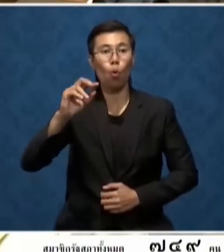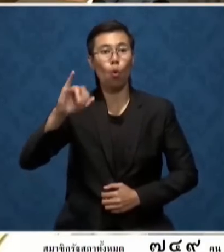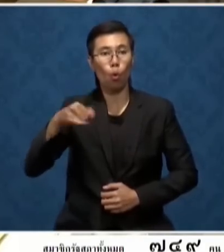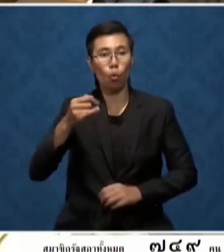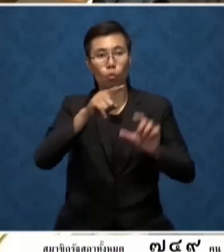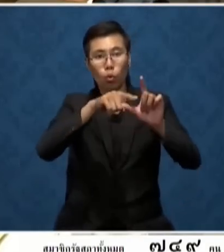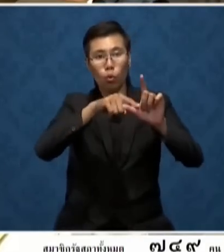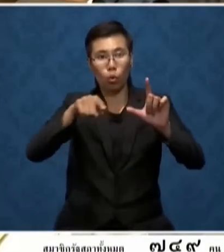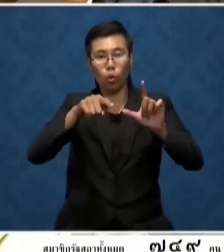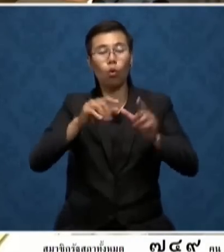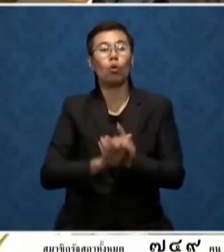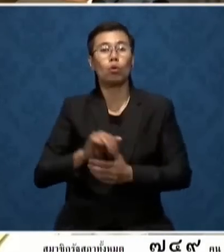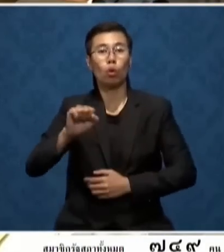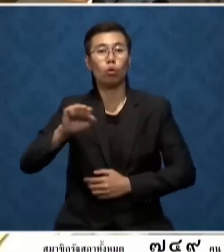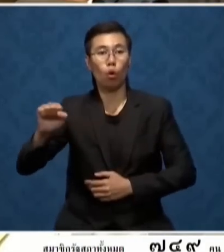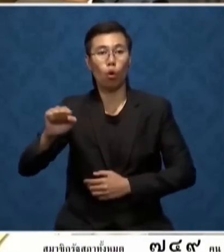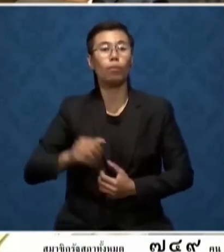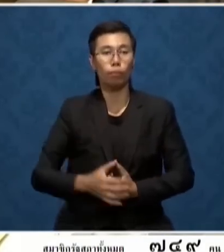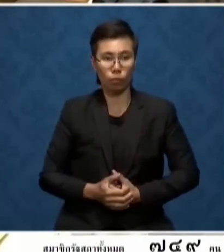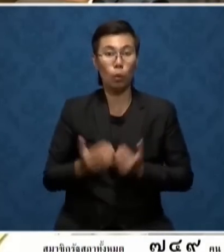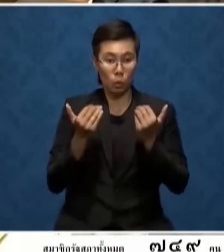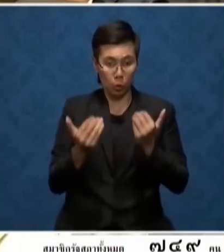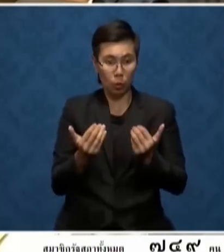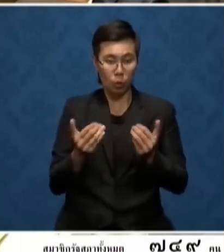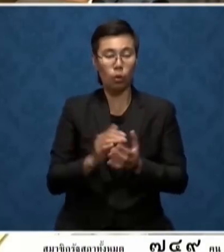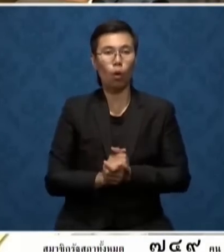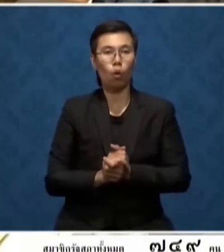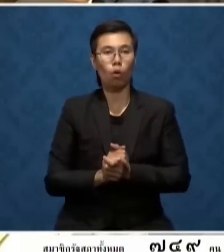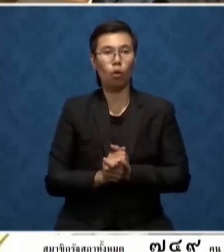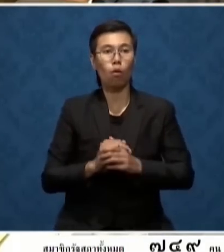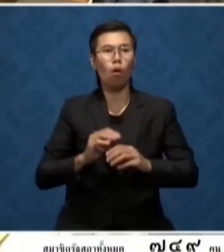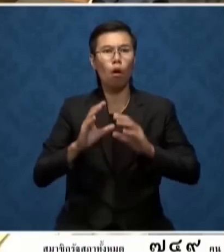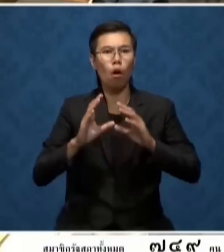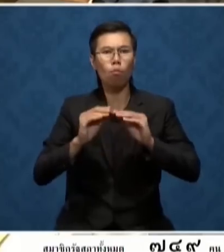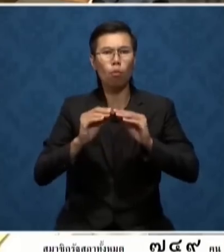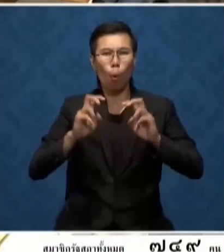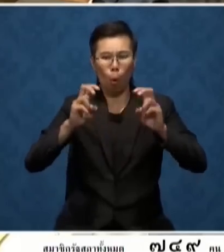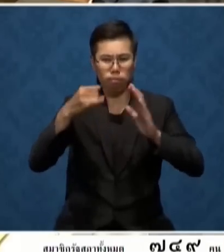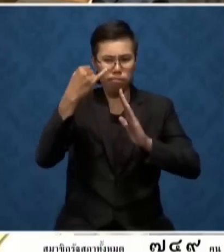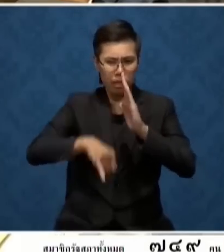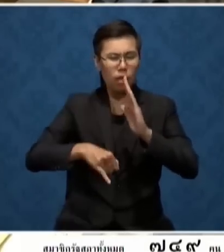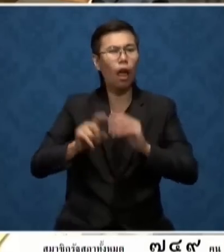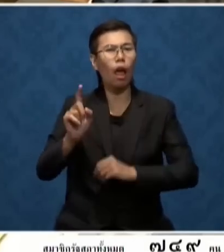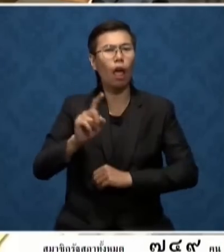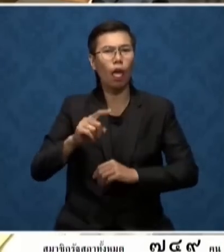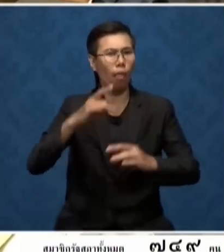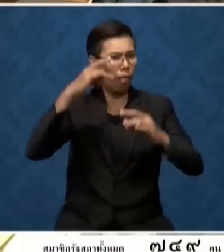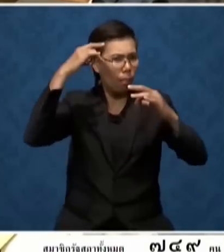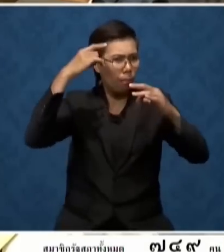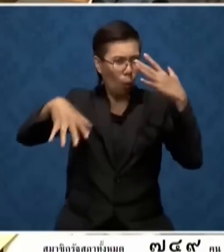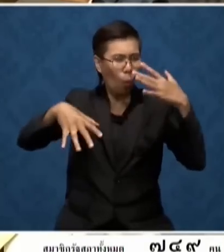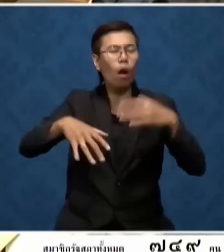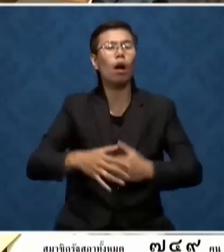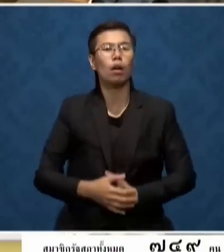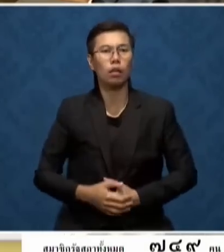ก้าวไกลในฐานะสมาชิกรัฐสภาผมคิดว่าตอนนี้เนี่ยเรากำลังถกกันแบบผิดประเด็นแล้วครับคืออย่างนี้ฮะให้ท่านทุกท่าน